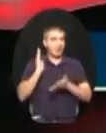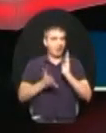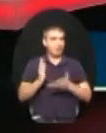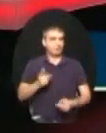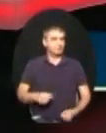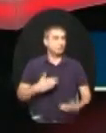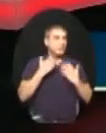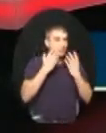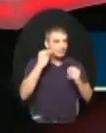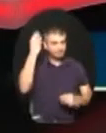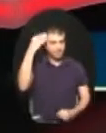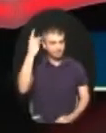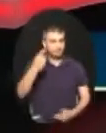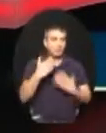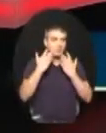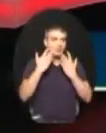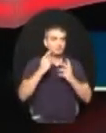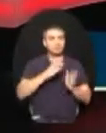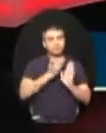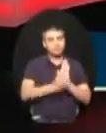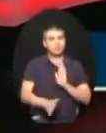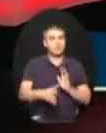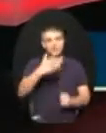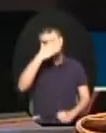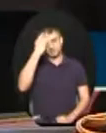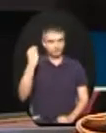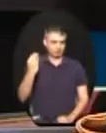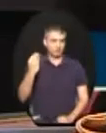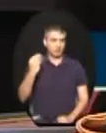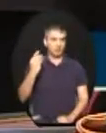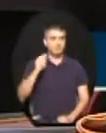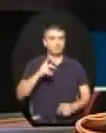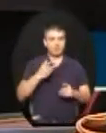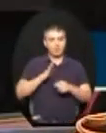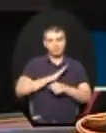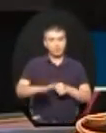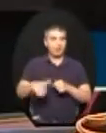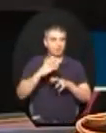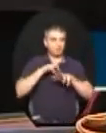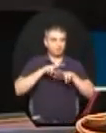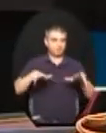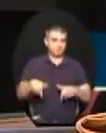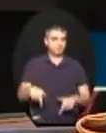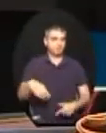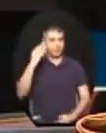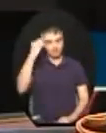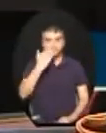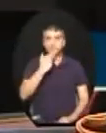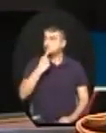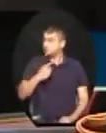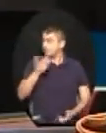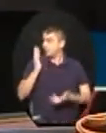אלימות. הנרטיב הפלסטיני הוא הנרטיב המודר והנשכח והמוקחד בארץ הזאת. תלמידים